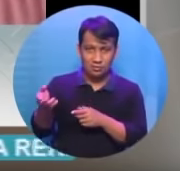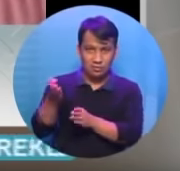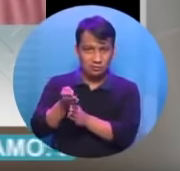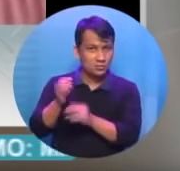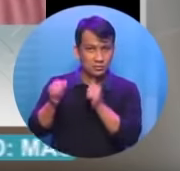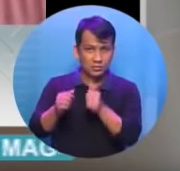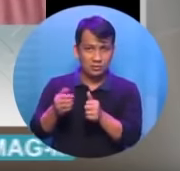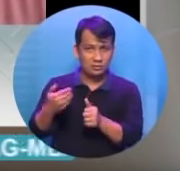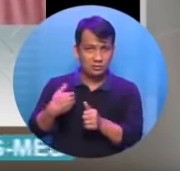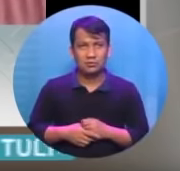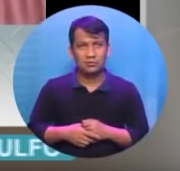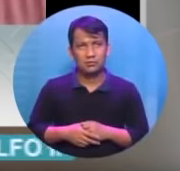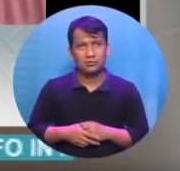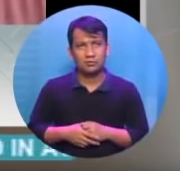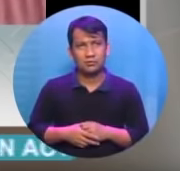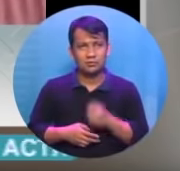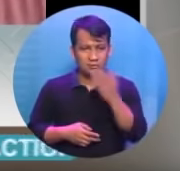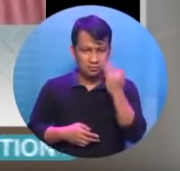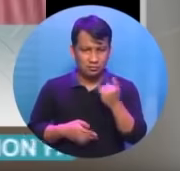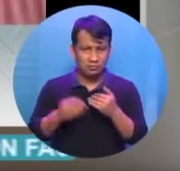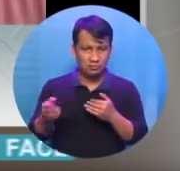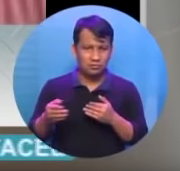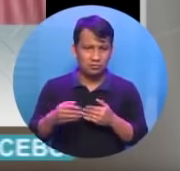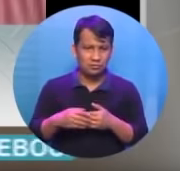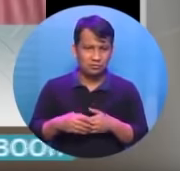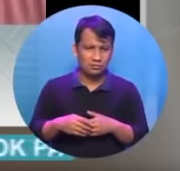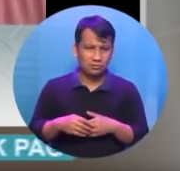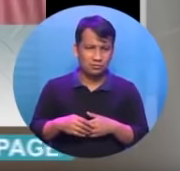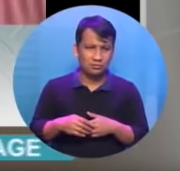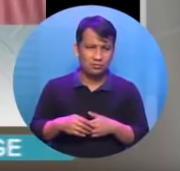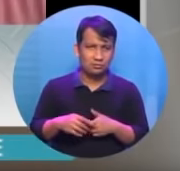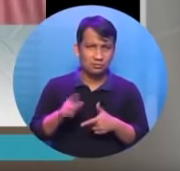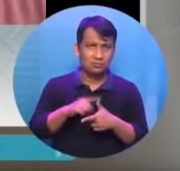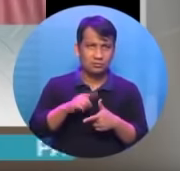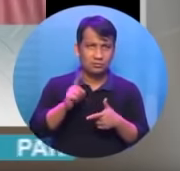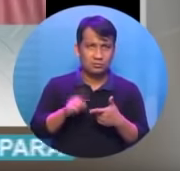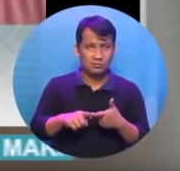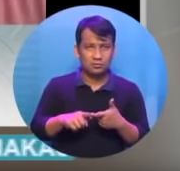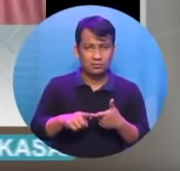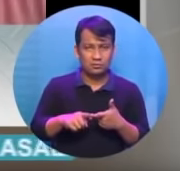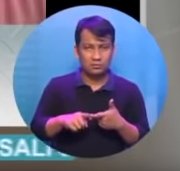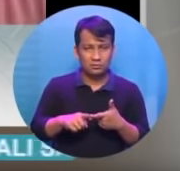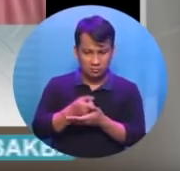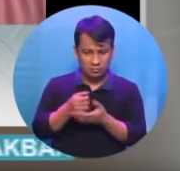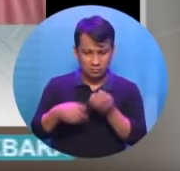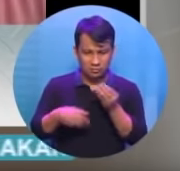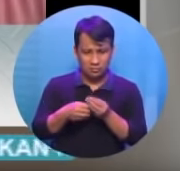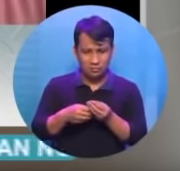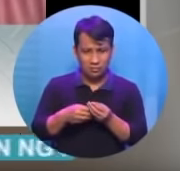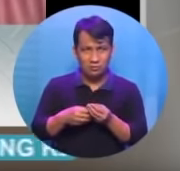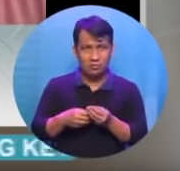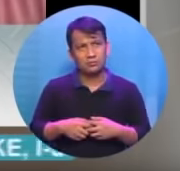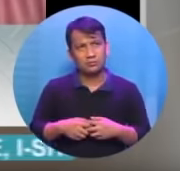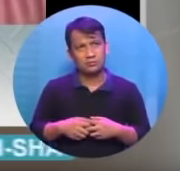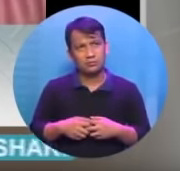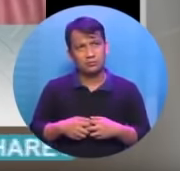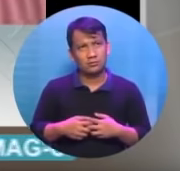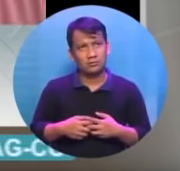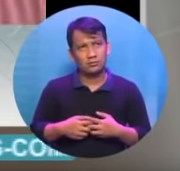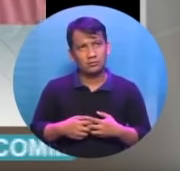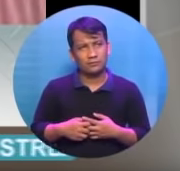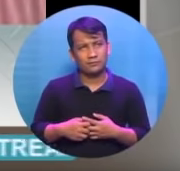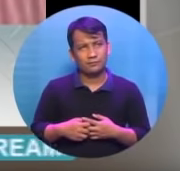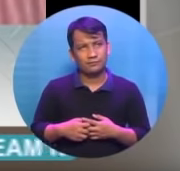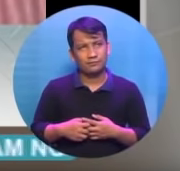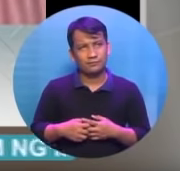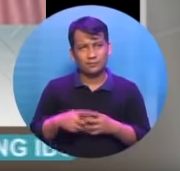sasakyan, ni-let go. Eh, baka may gaibi. Baka may gaibi doon sa mga humuli. O, tumutugma, no, ha? Nag-rhyme.